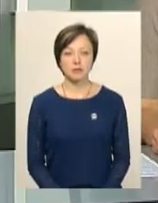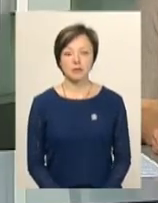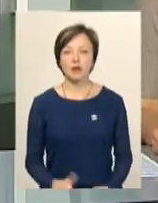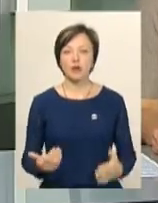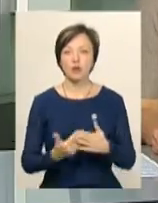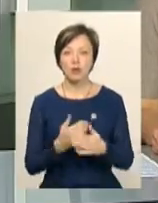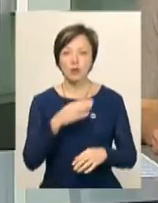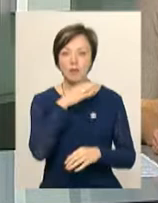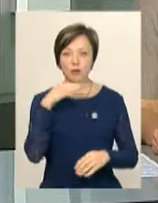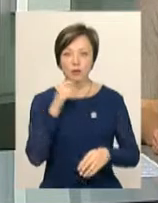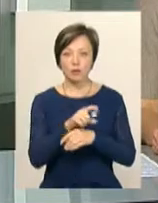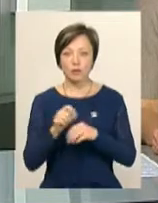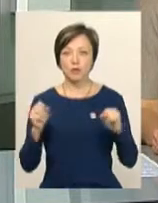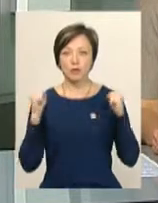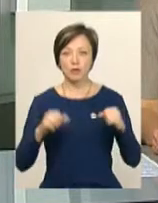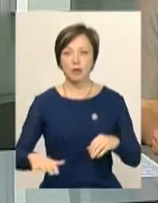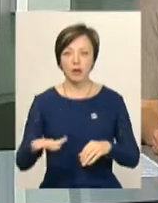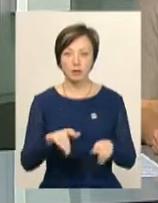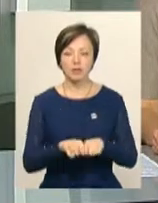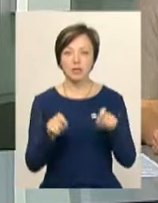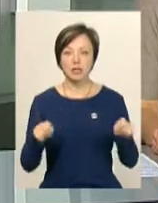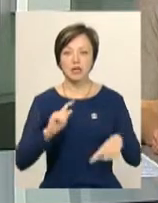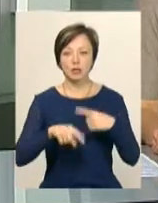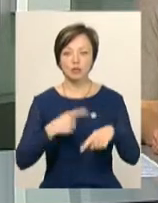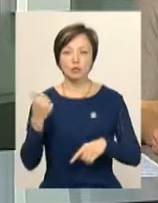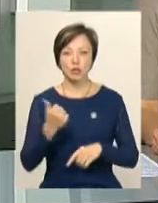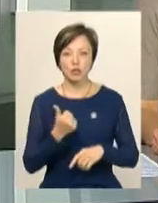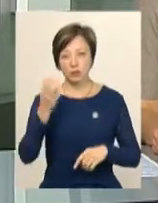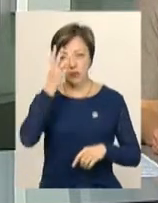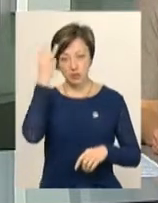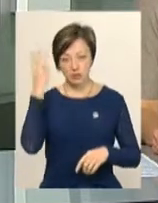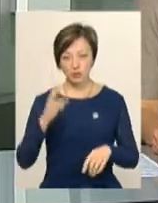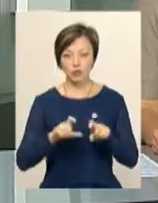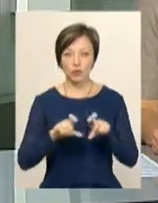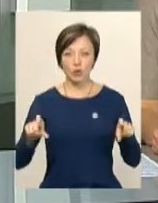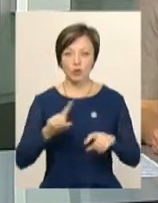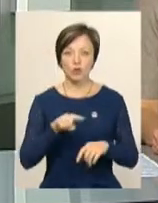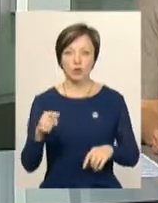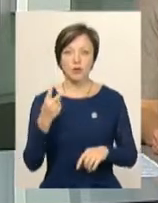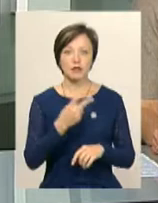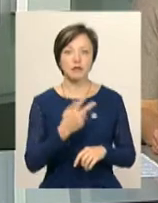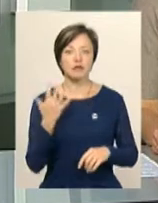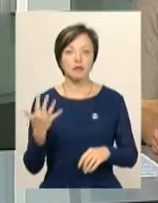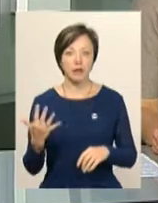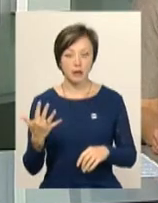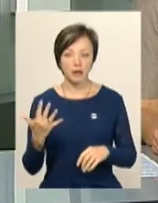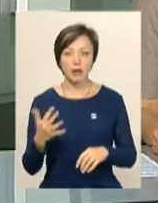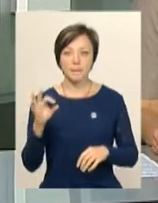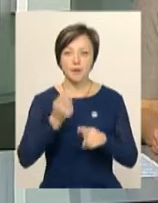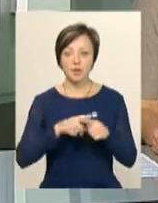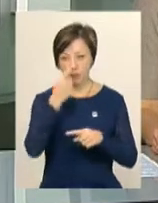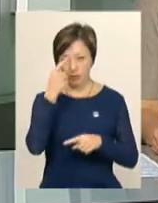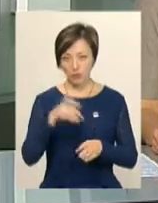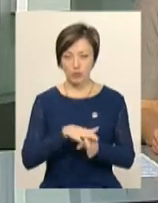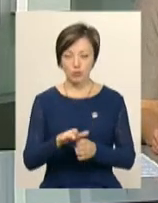Новий багатофункціональний спортивний майданчик відкриють наступного тижня у Хмельницькій загальноосвітній школі номер 25. Про це